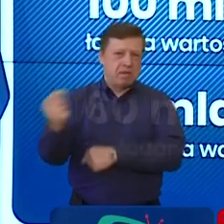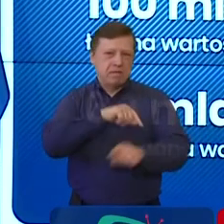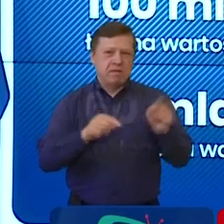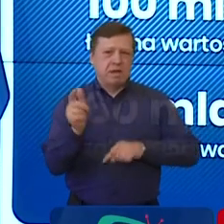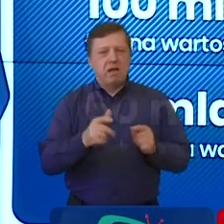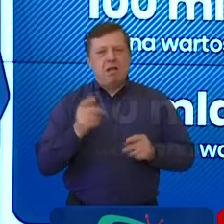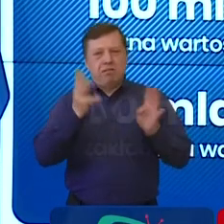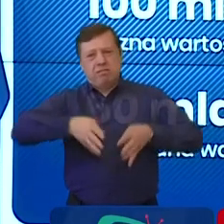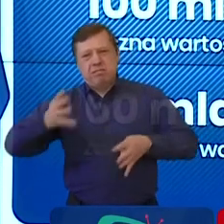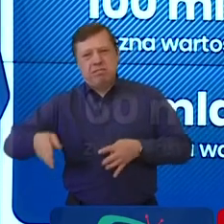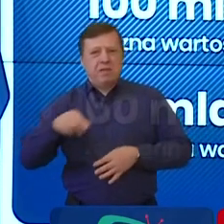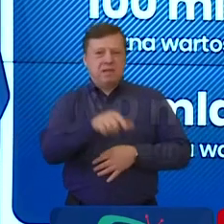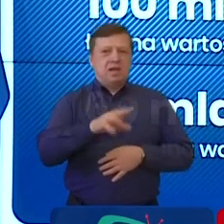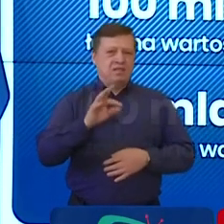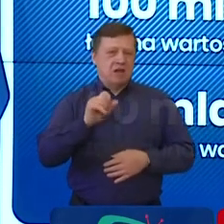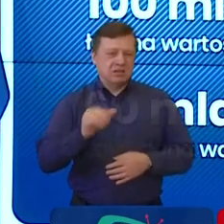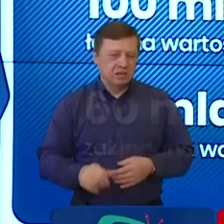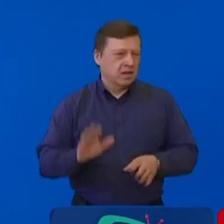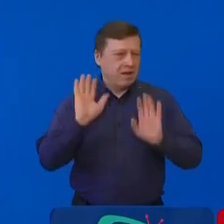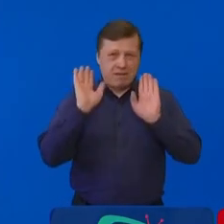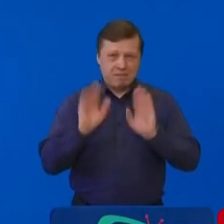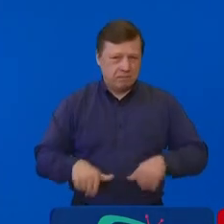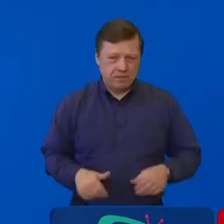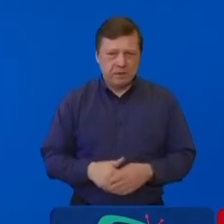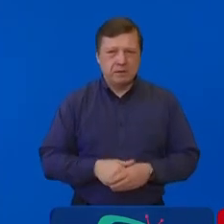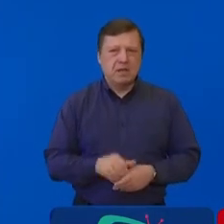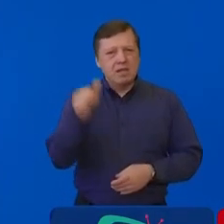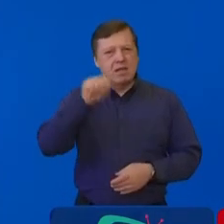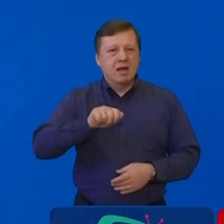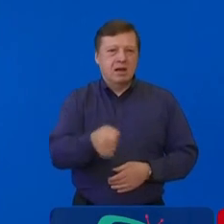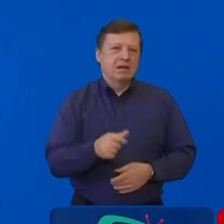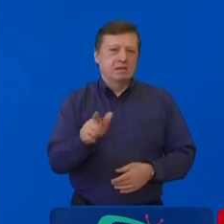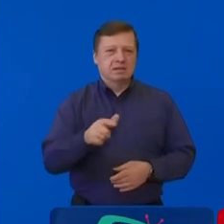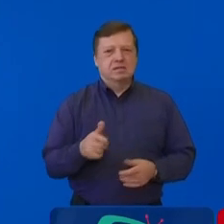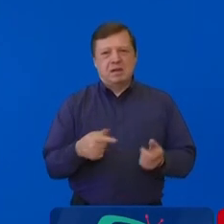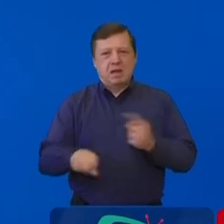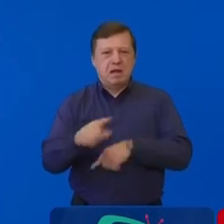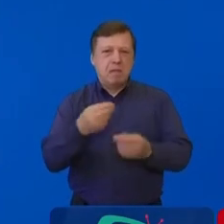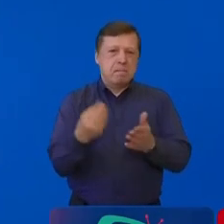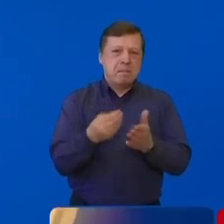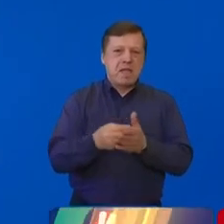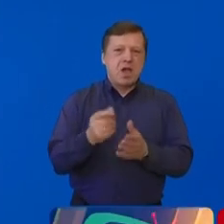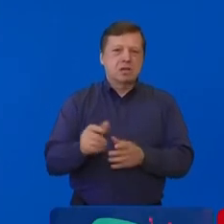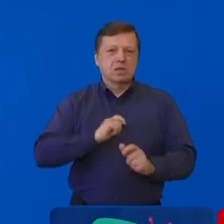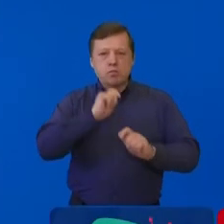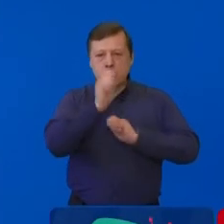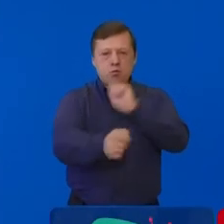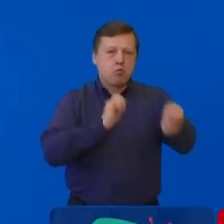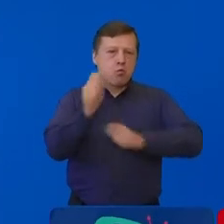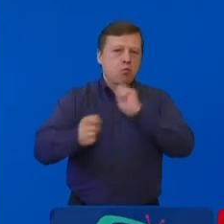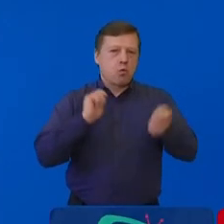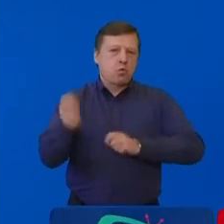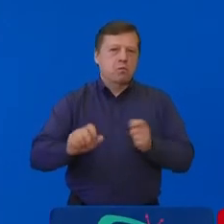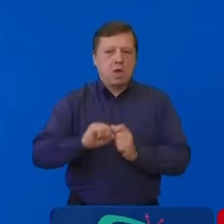tej naszej tarczy, o tych działaniach. Będą nazywać je helikopter money, czyli pieniądze, które zrzucamy z helikoptera